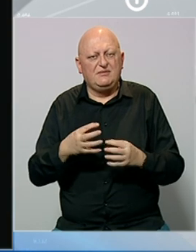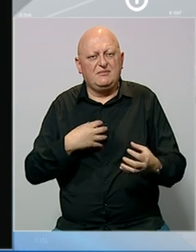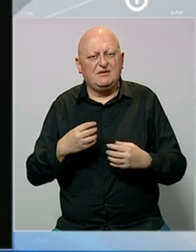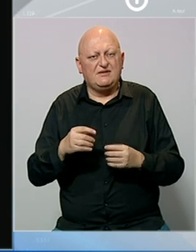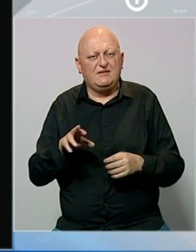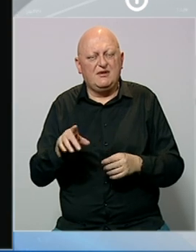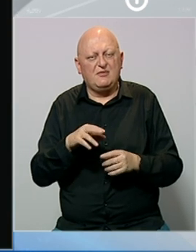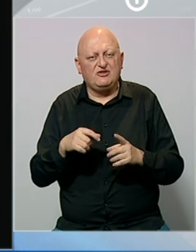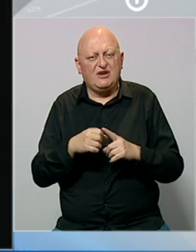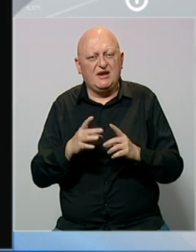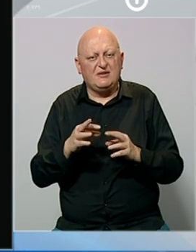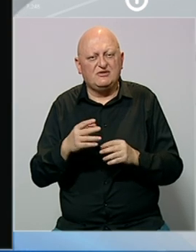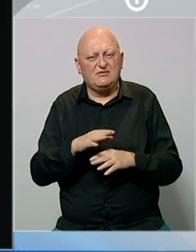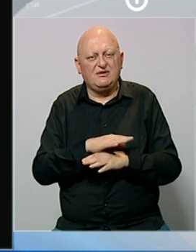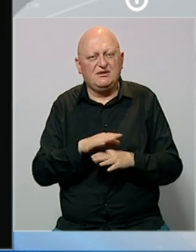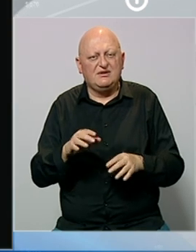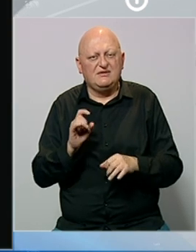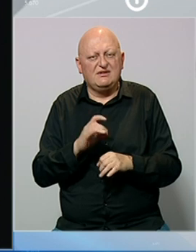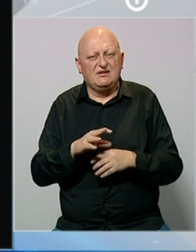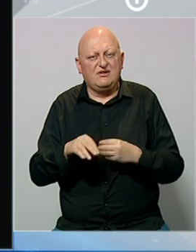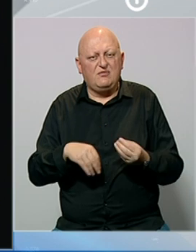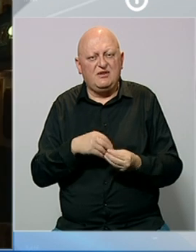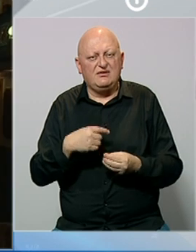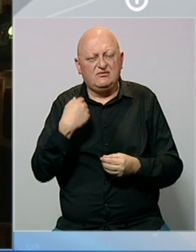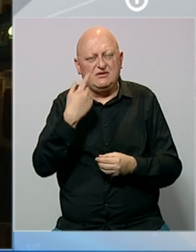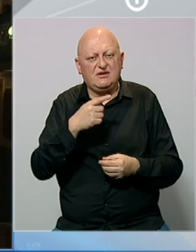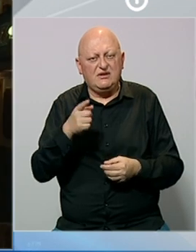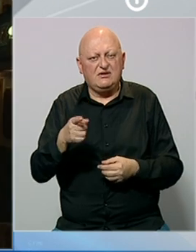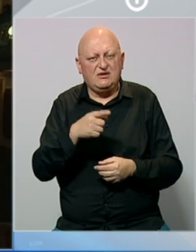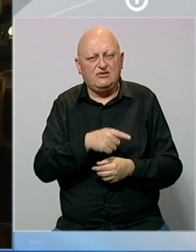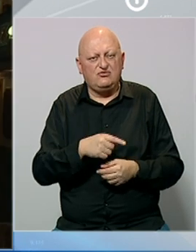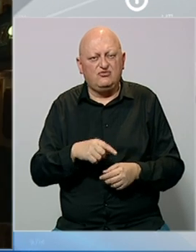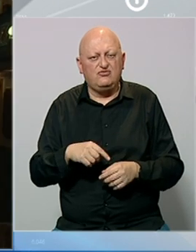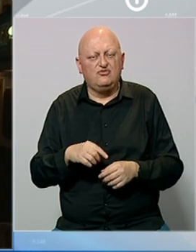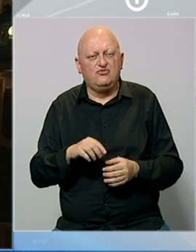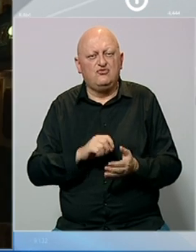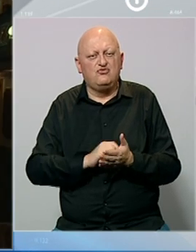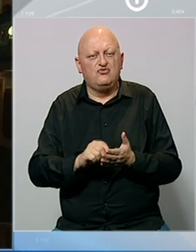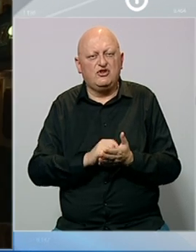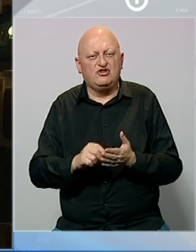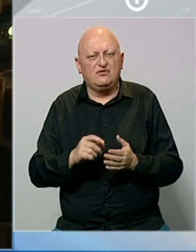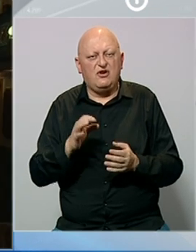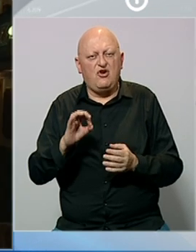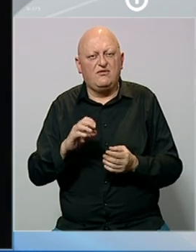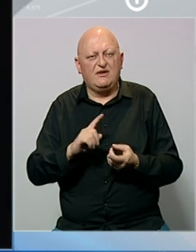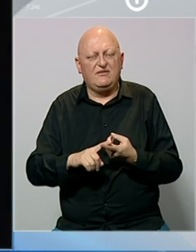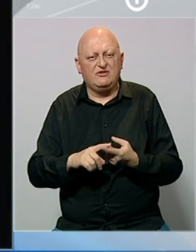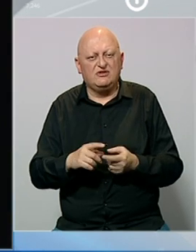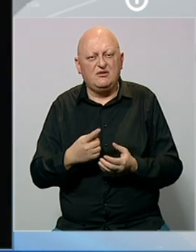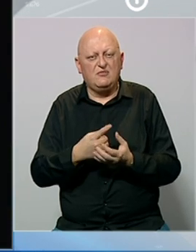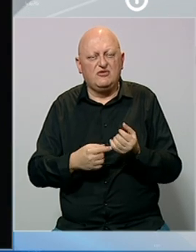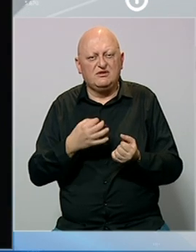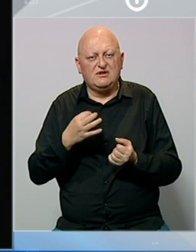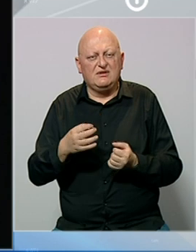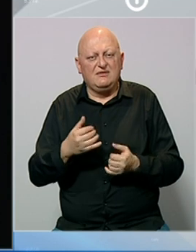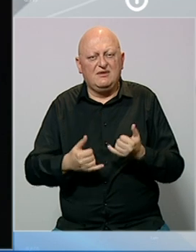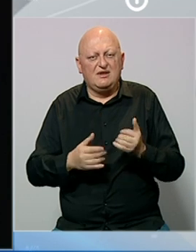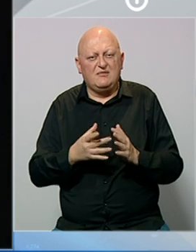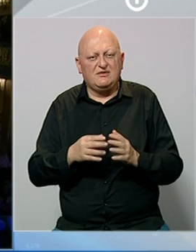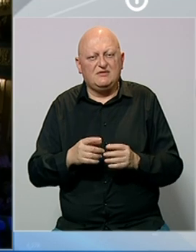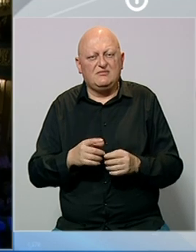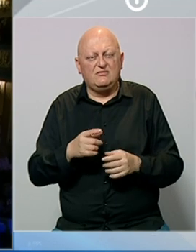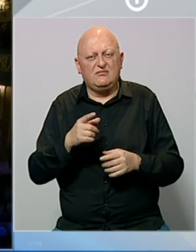diptih predstave Braća Karamazovi, Sve sretne obitelji nalik su jedna na drugu u režiji Olivera Frljića. posljednji dan